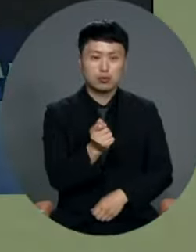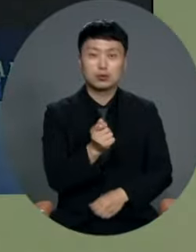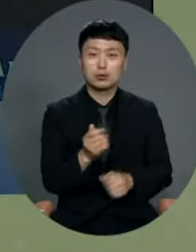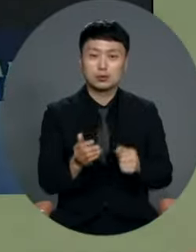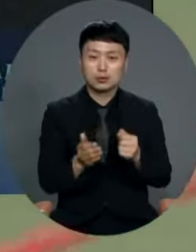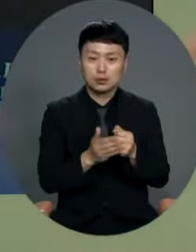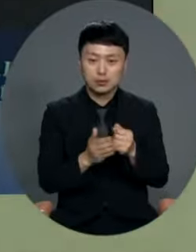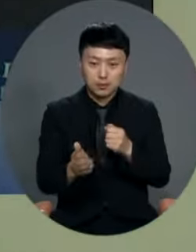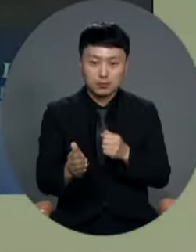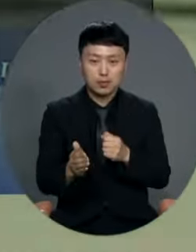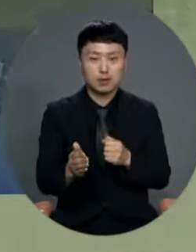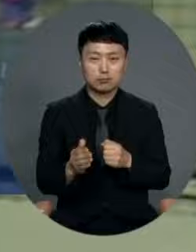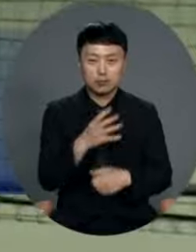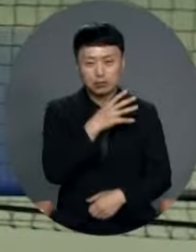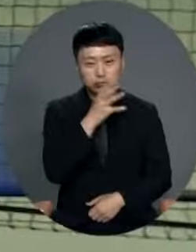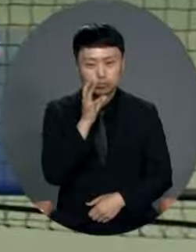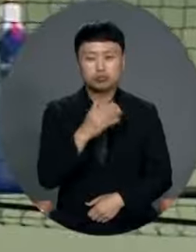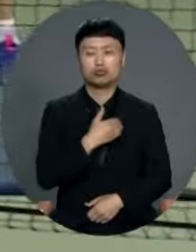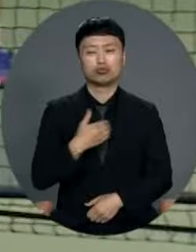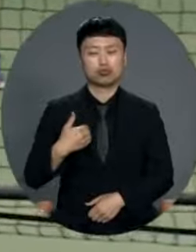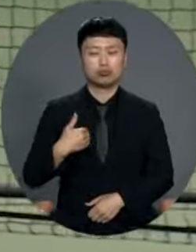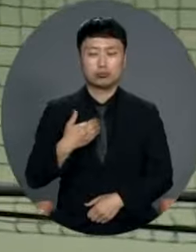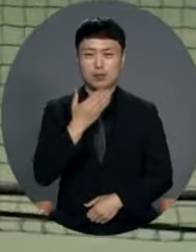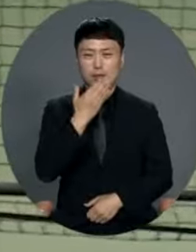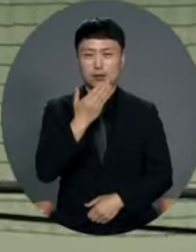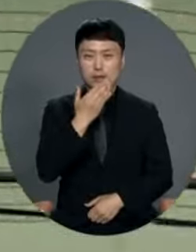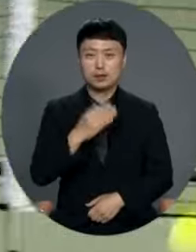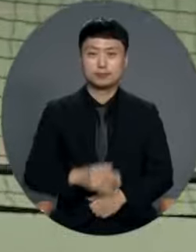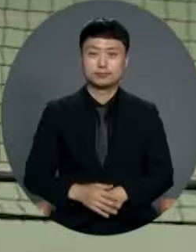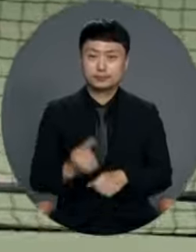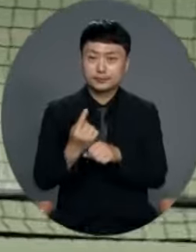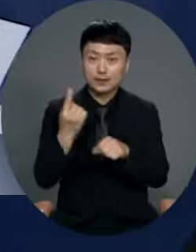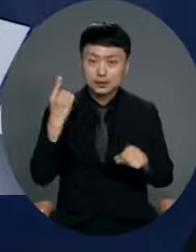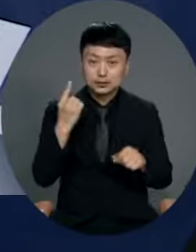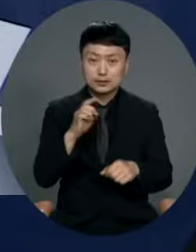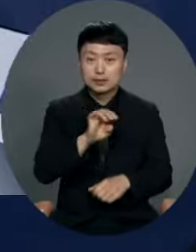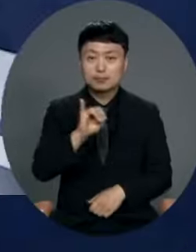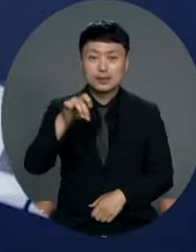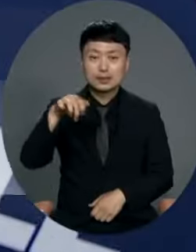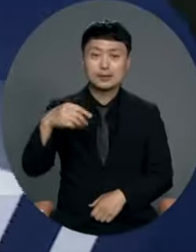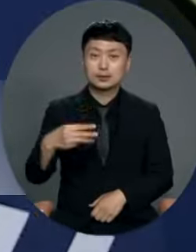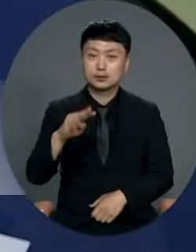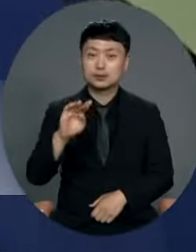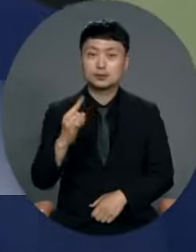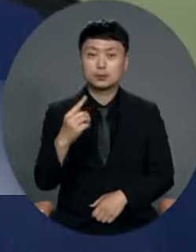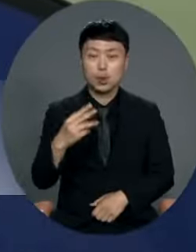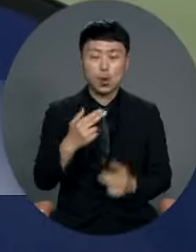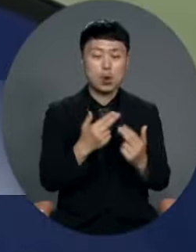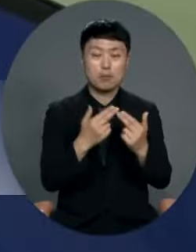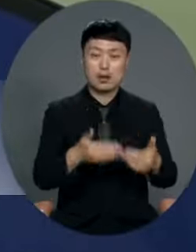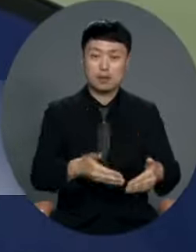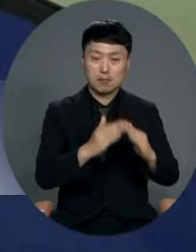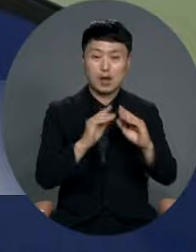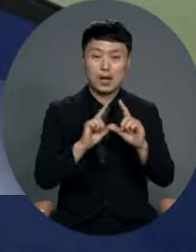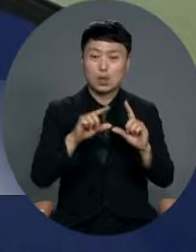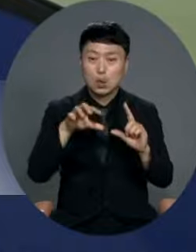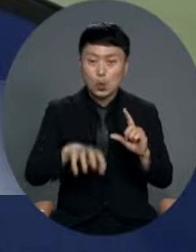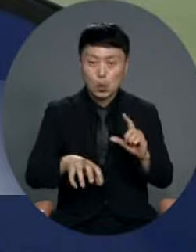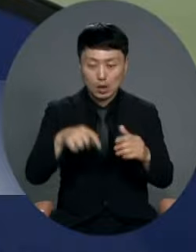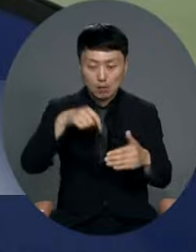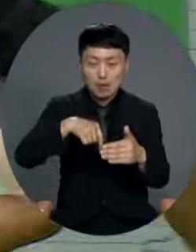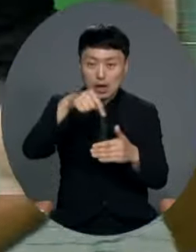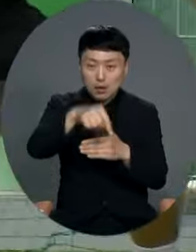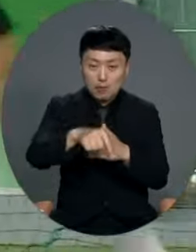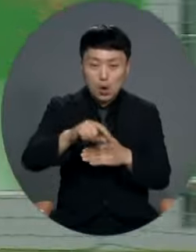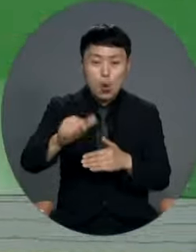그래서 연세가 좀 있으셔도 충분히. 지난해 피클볼 협회가 창립된 안동에서 국내외 500여 명의